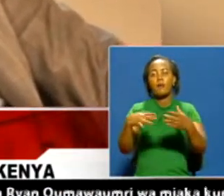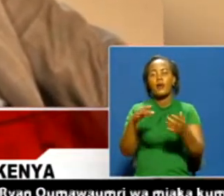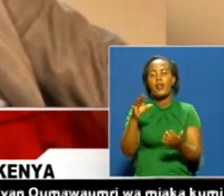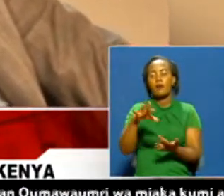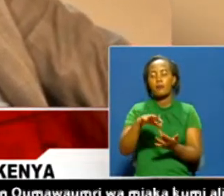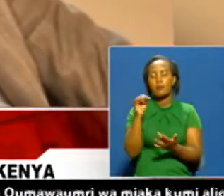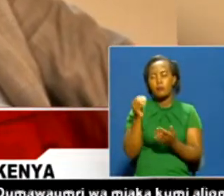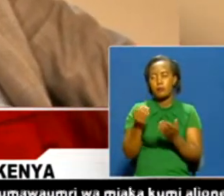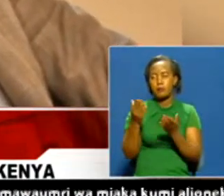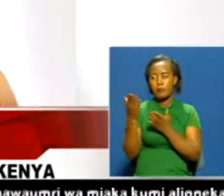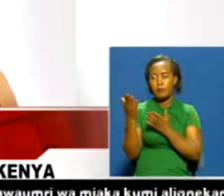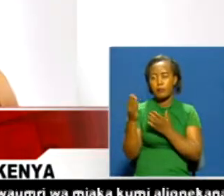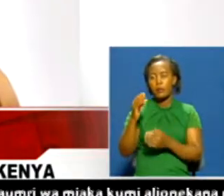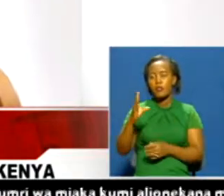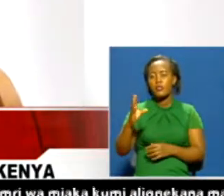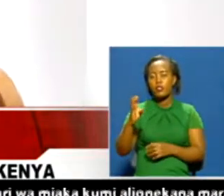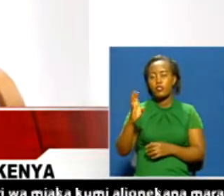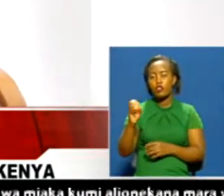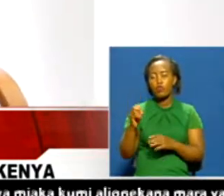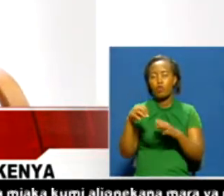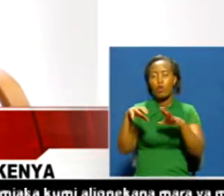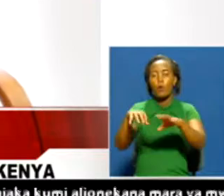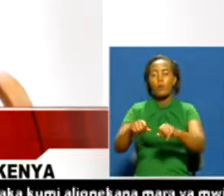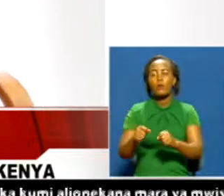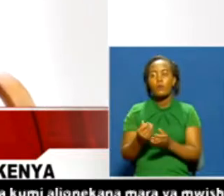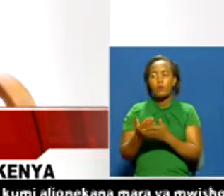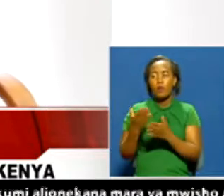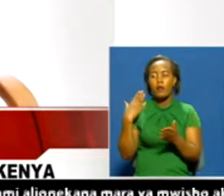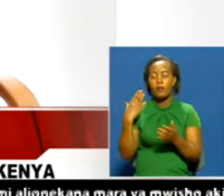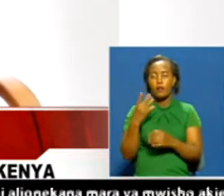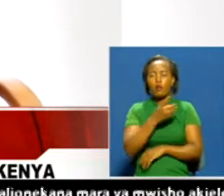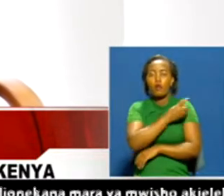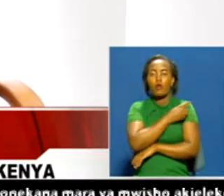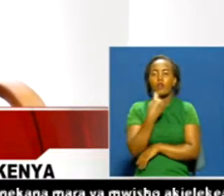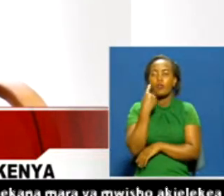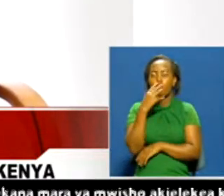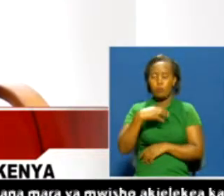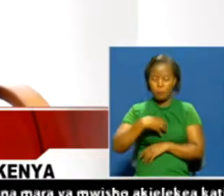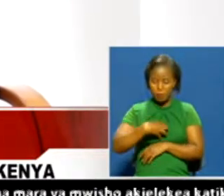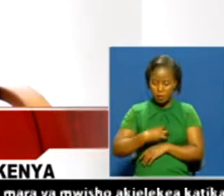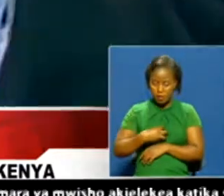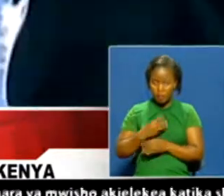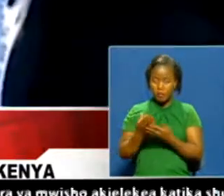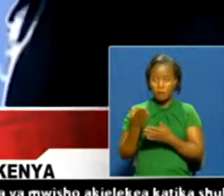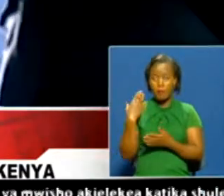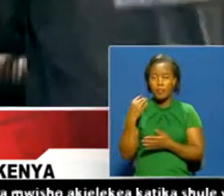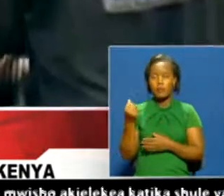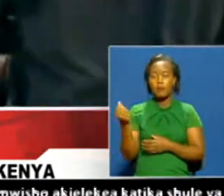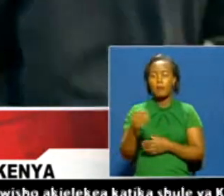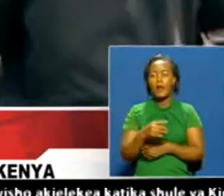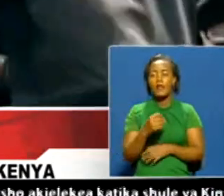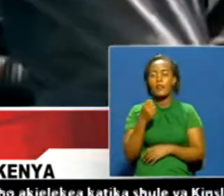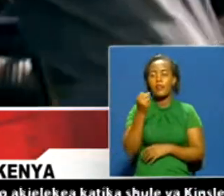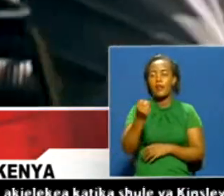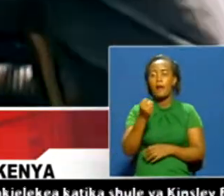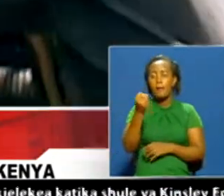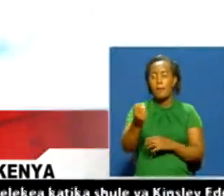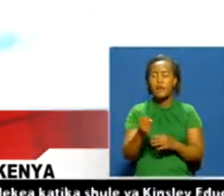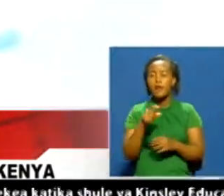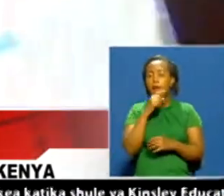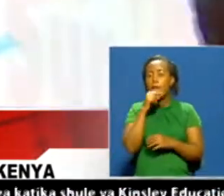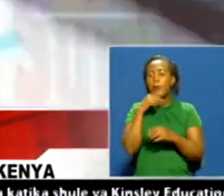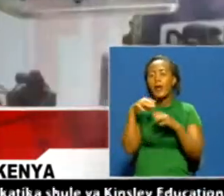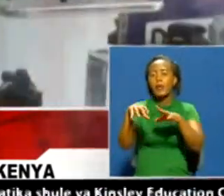humu nchini kumrithi Daktari Mas Owaweru aliyestaafu mwishoni mwa mwezi Mei. Davis anachukua wadhifa huo akiwa na tajriba ya